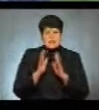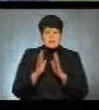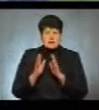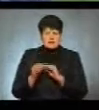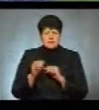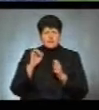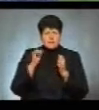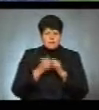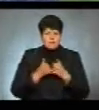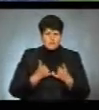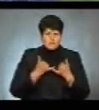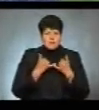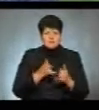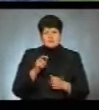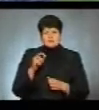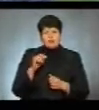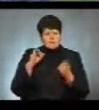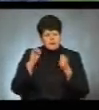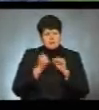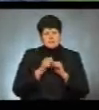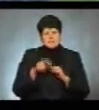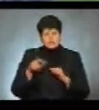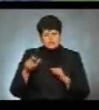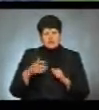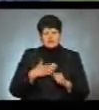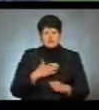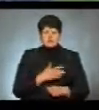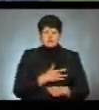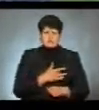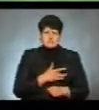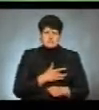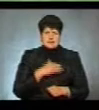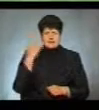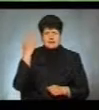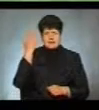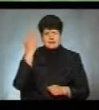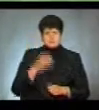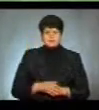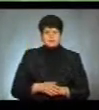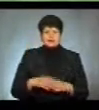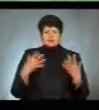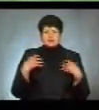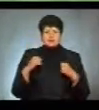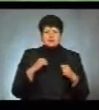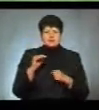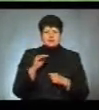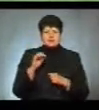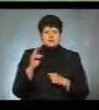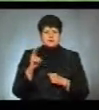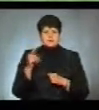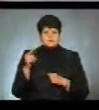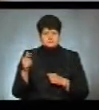пам'яті людей, в наших серцях і на небі. Начальник управління